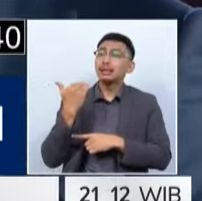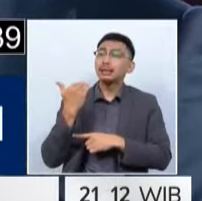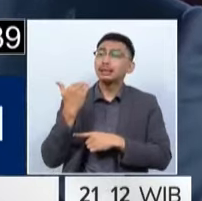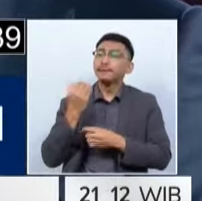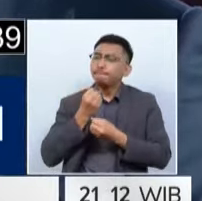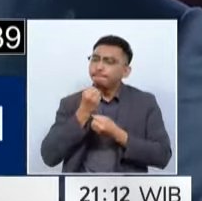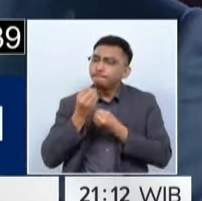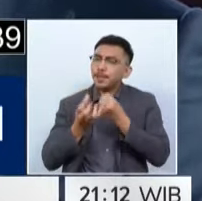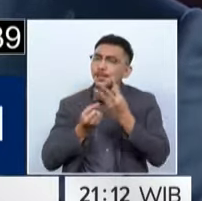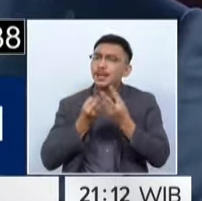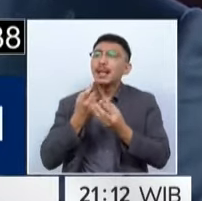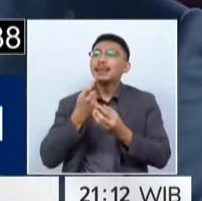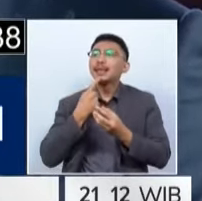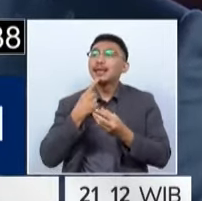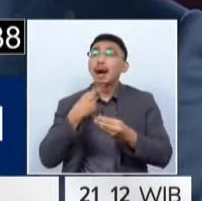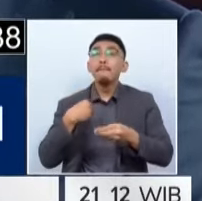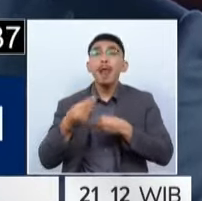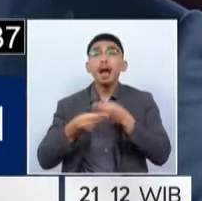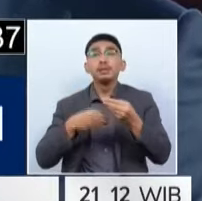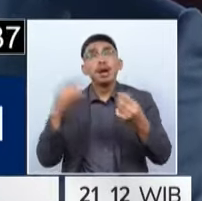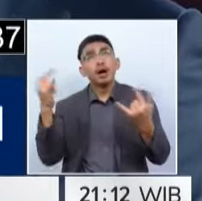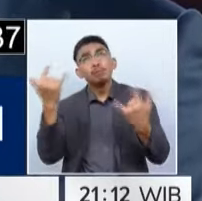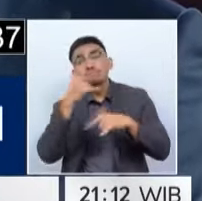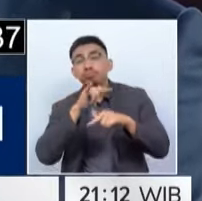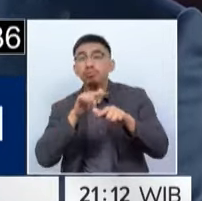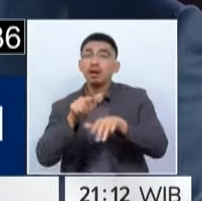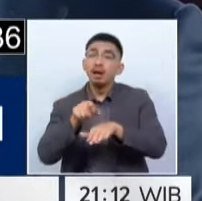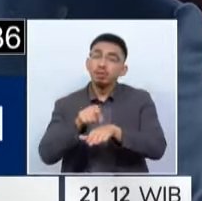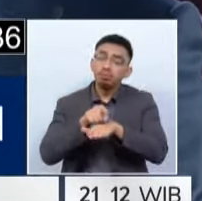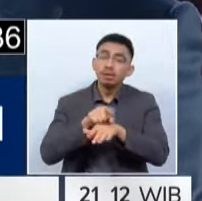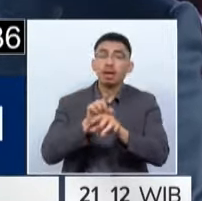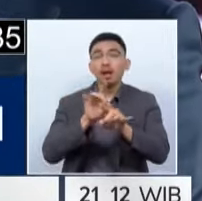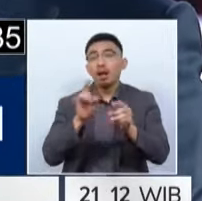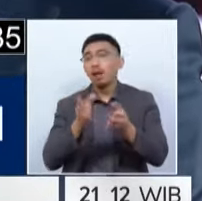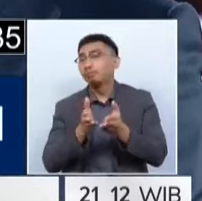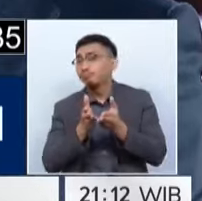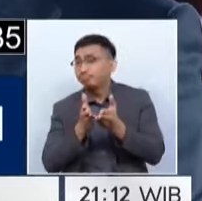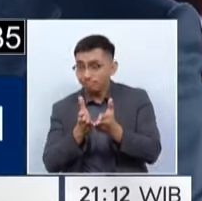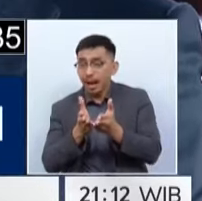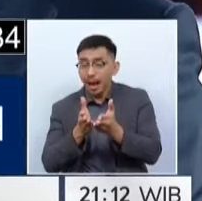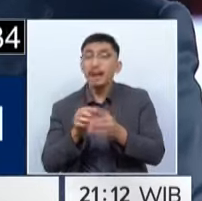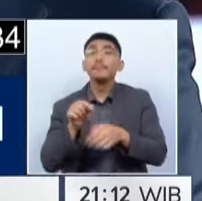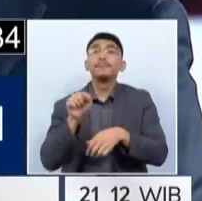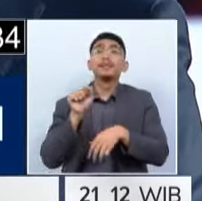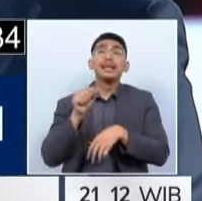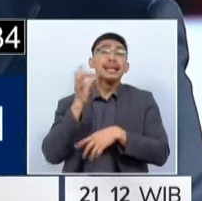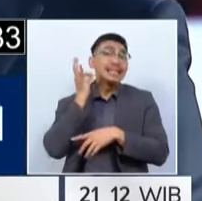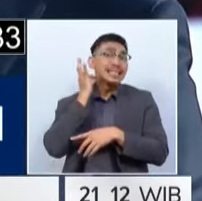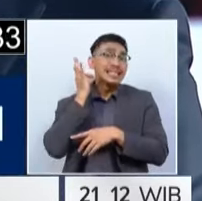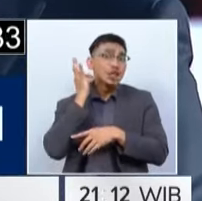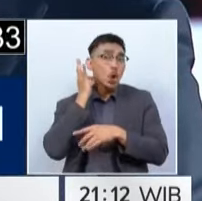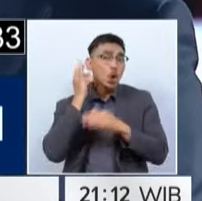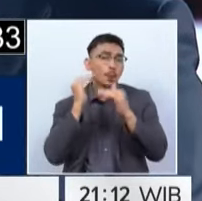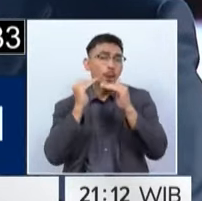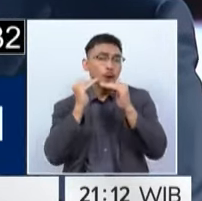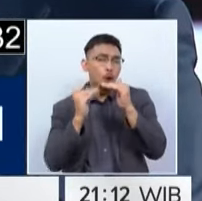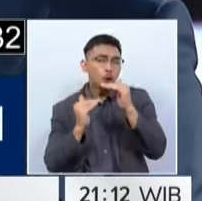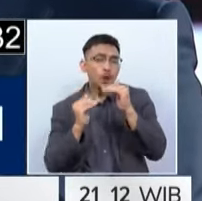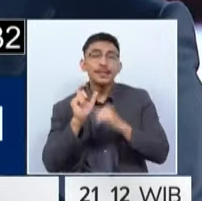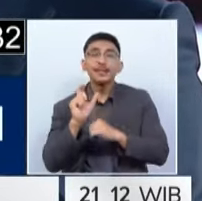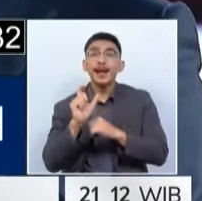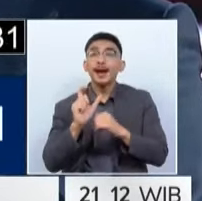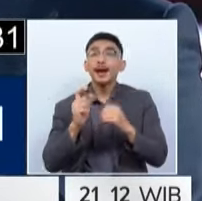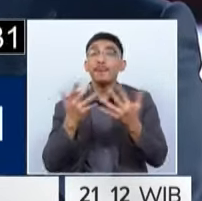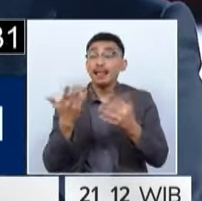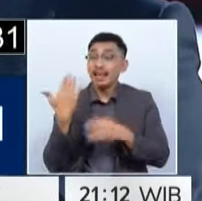rencana tentang minimum Force itu bisa dicapai dan lain-lain Bapak merakan review itu nah di sisi lain